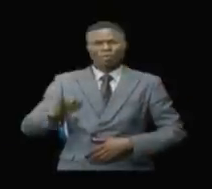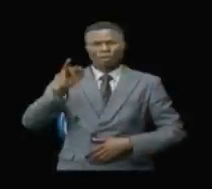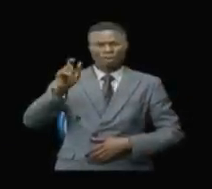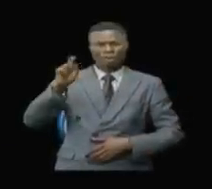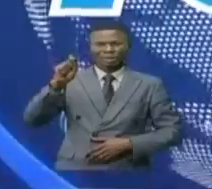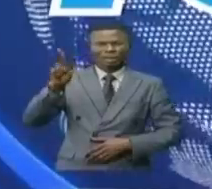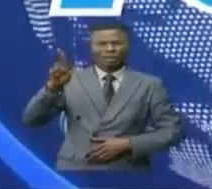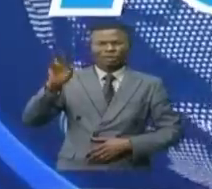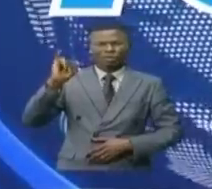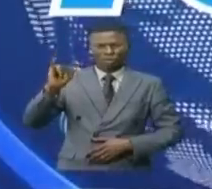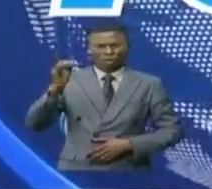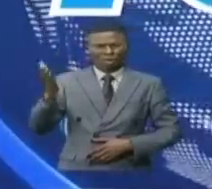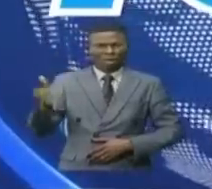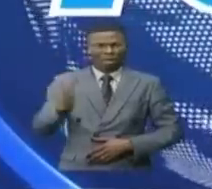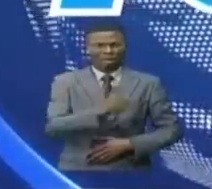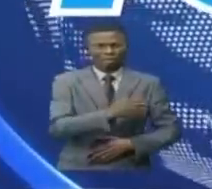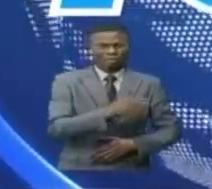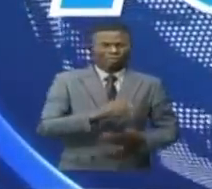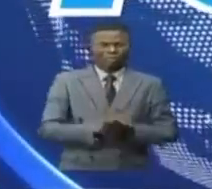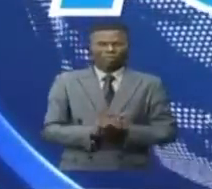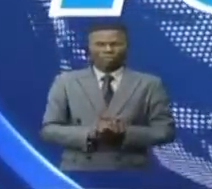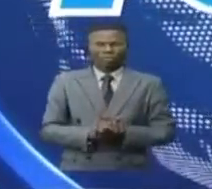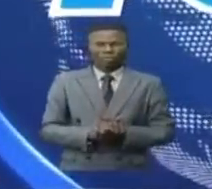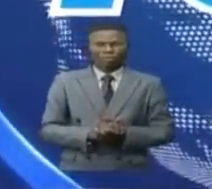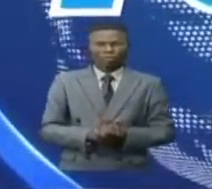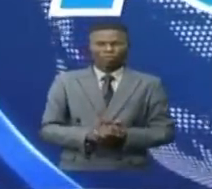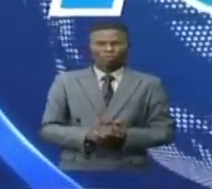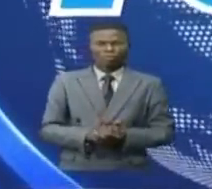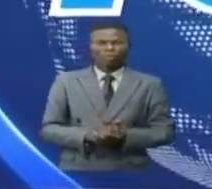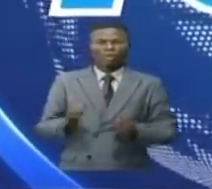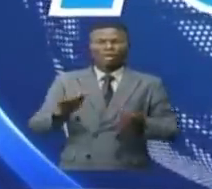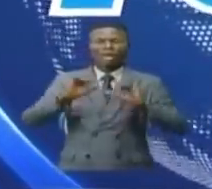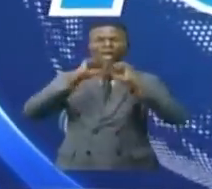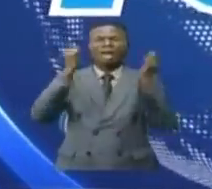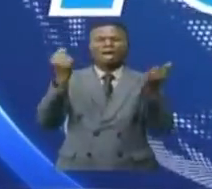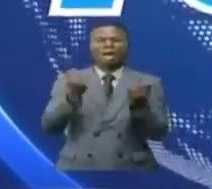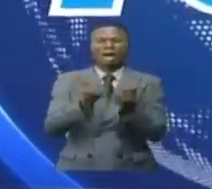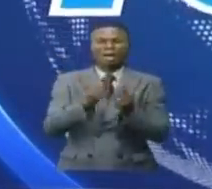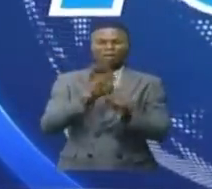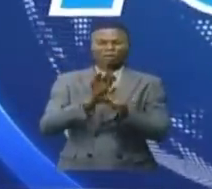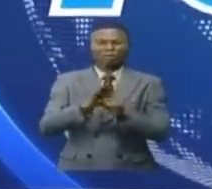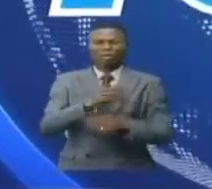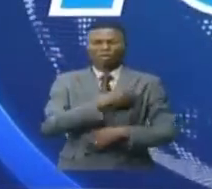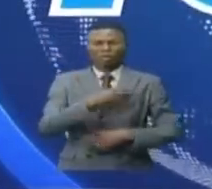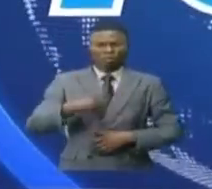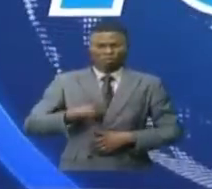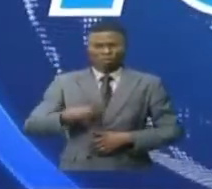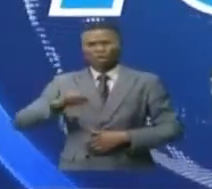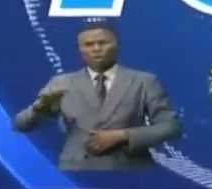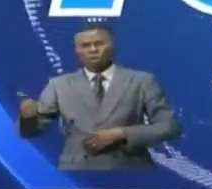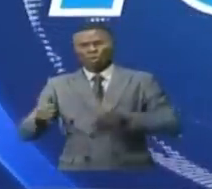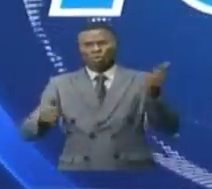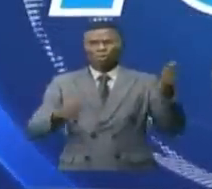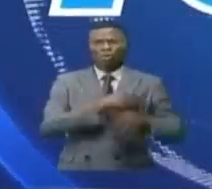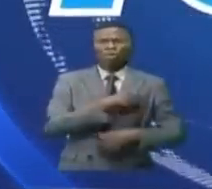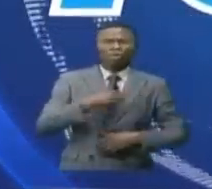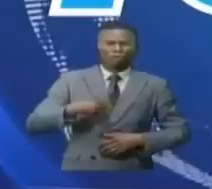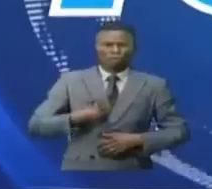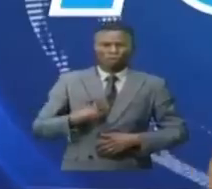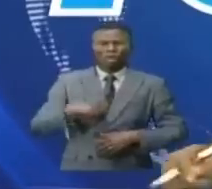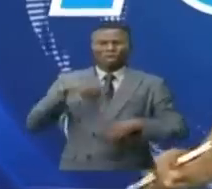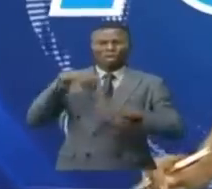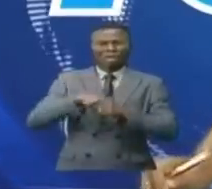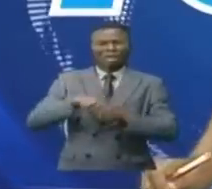l'Ituri. Deux associations de femmes et plusieurs autres femmes venant des églises